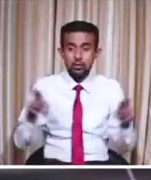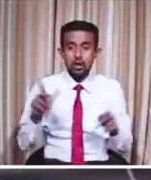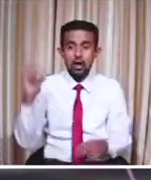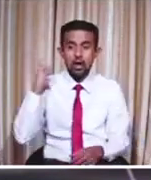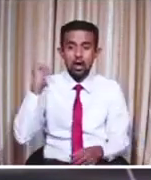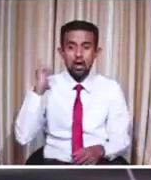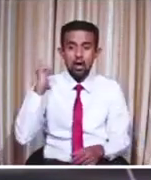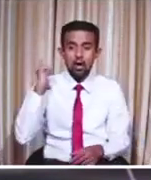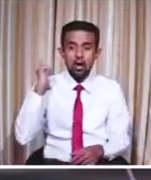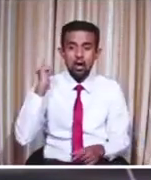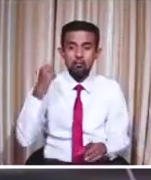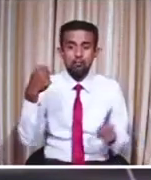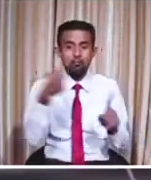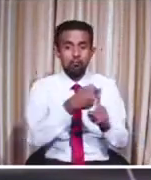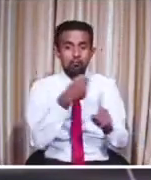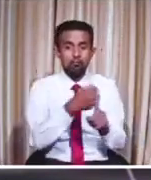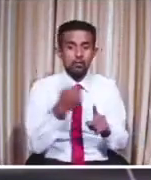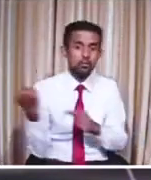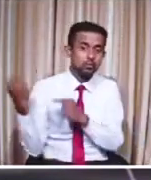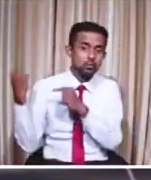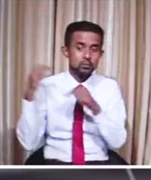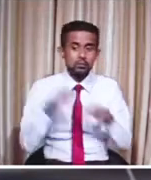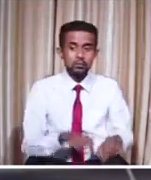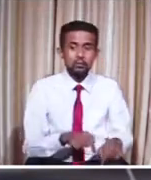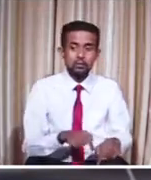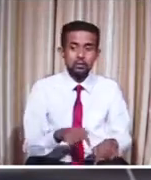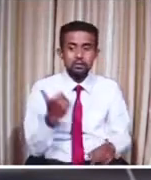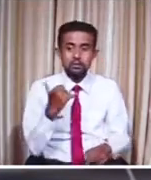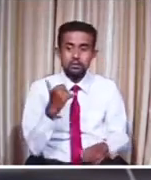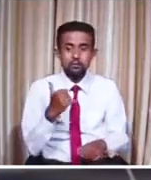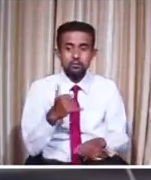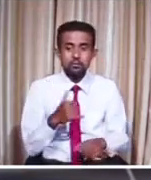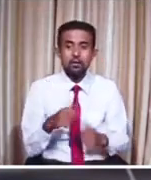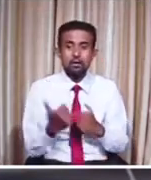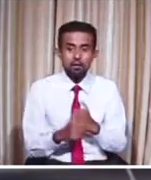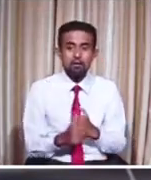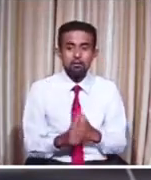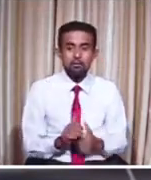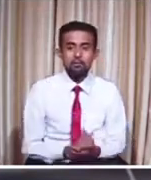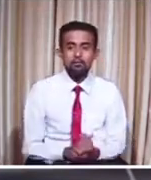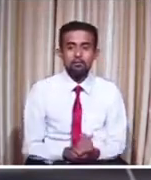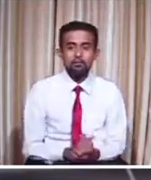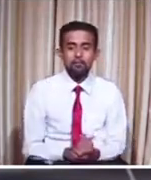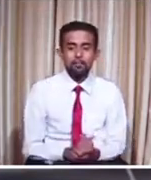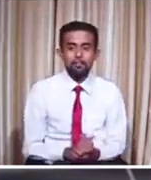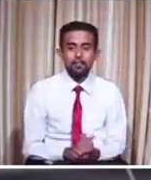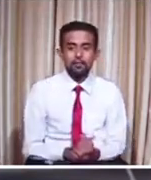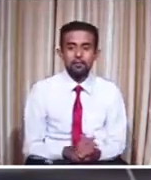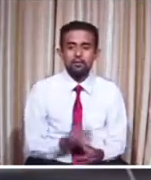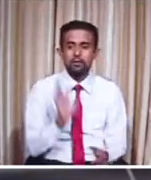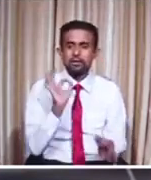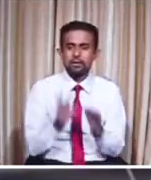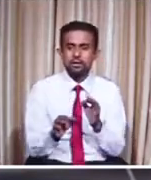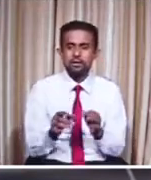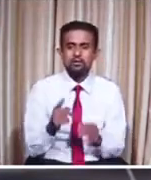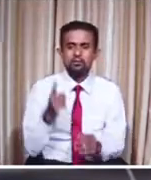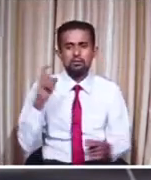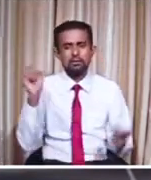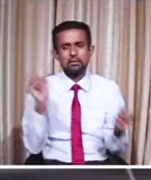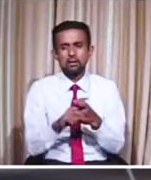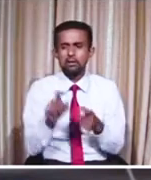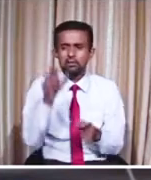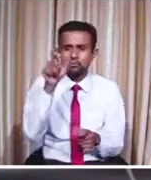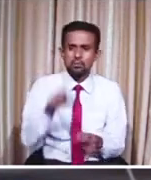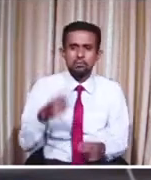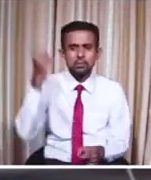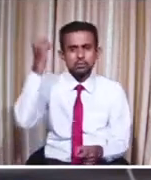හමුදාමය අතපෙවීමක් ආක්‍රමණයක් වුණත් එන්න වාතාවරණය නිර්මාණය වෙන්නේ. ඔය ගිනි තියපු අයියලා ගහගත්තු අයියලා මේක